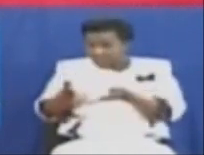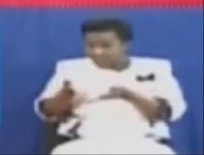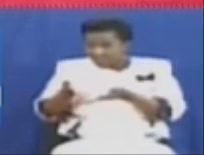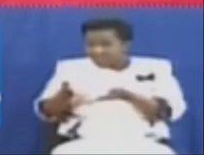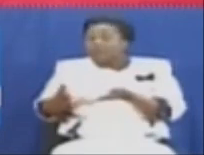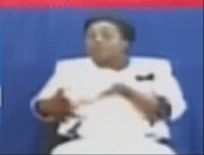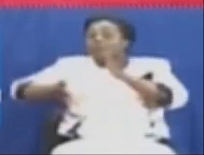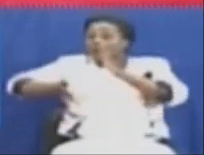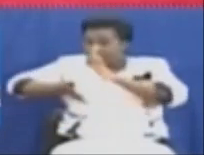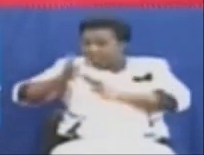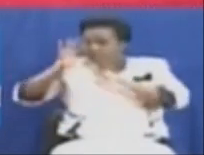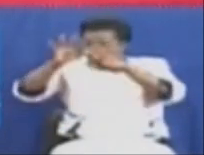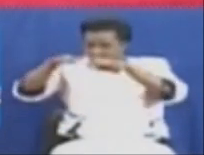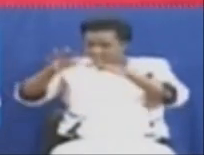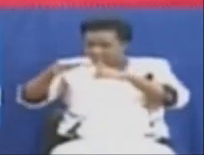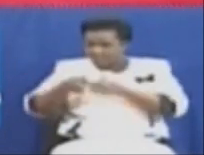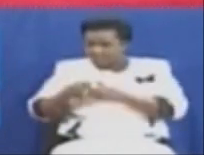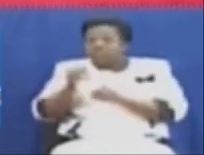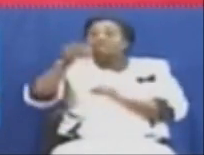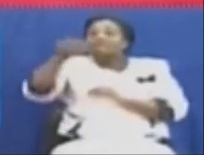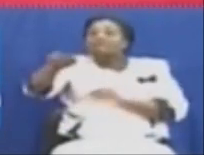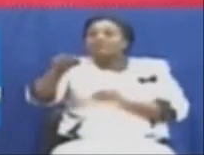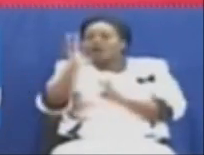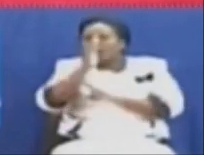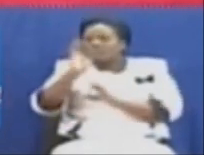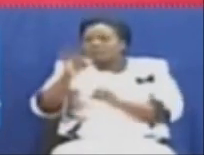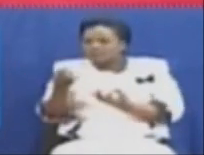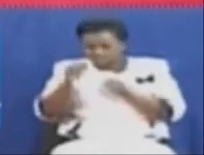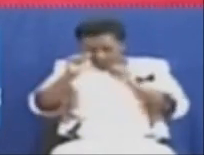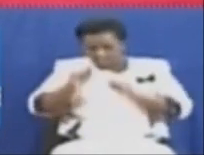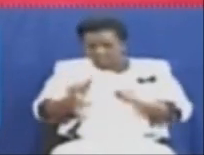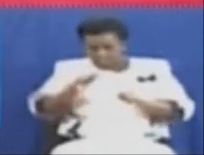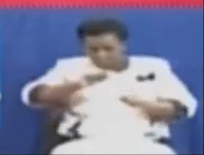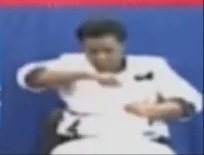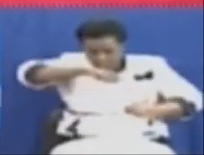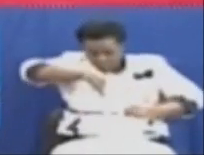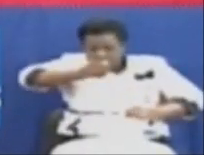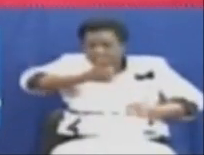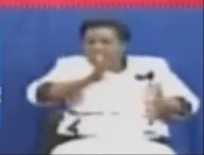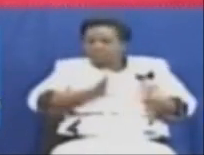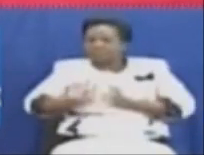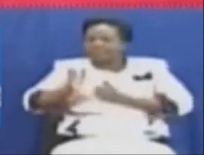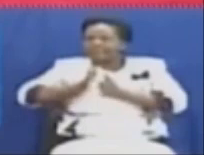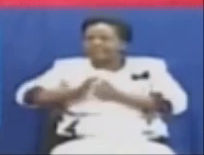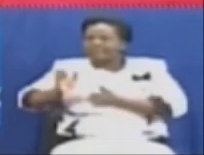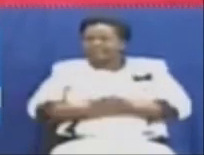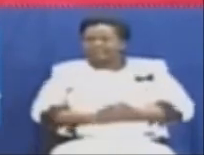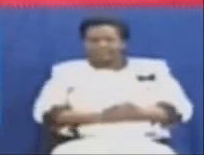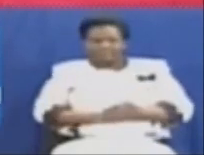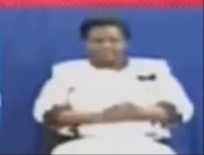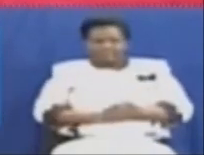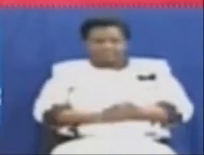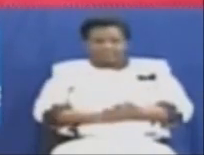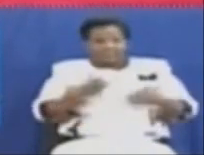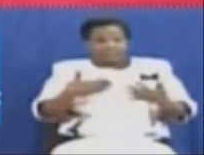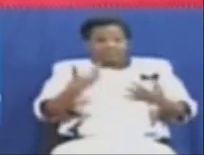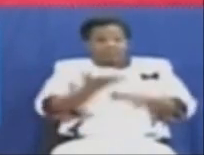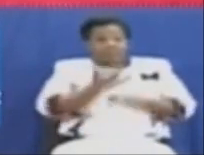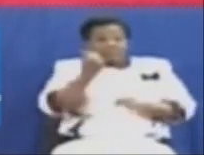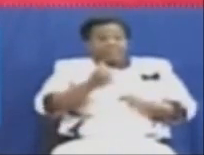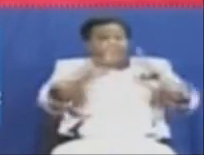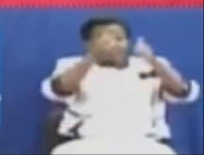na taasisi yetu ya hali ya hewa imeendelea kutuhabarisha kwamba mvua ndio zinaanza. Sasa kama ndio zinaanza kwa hali